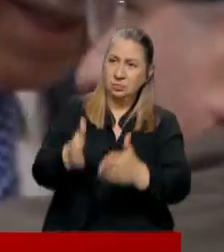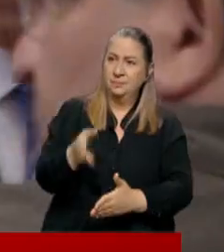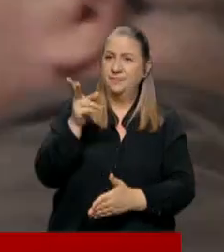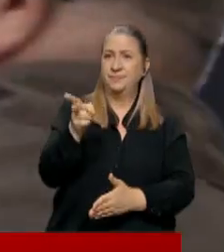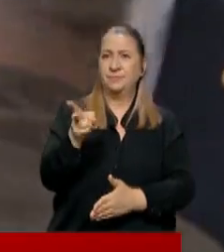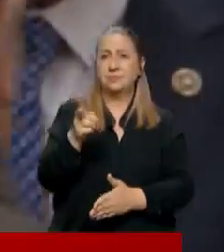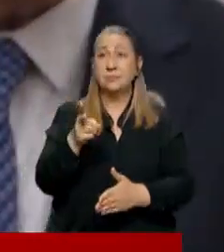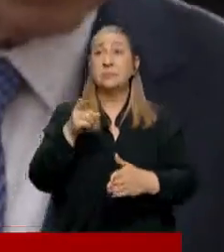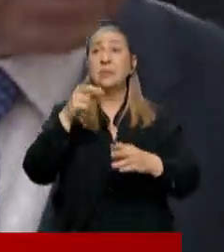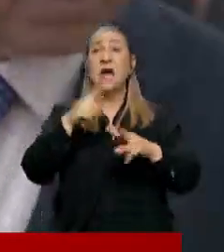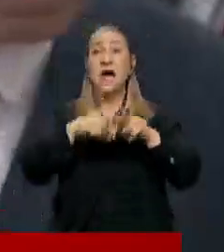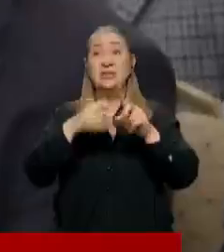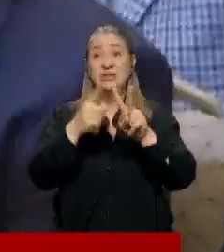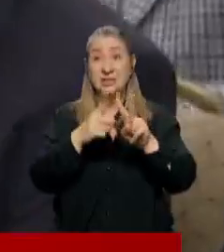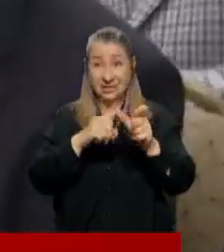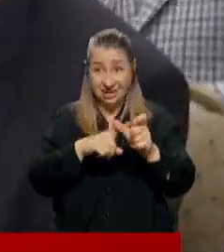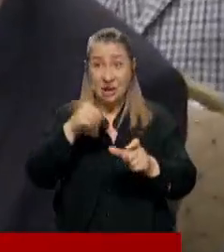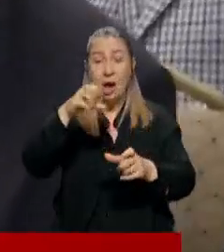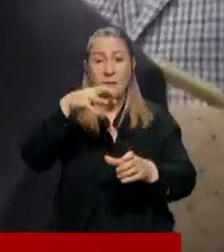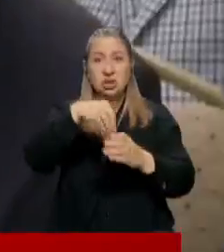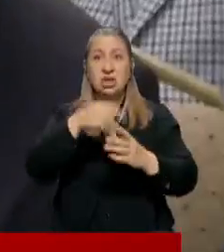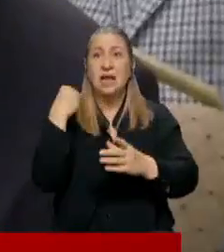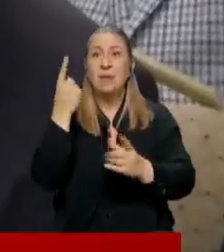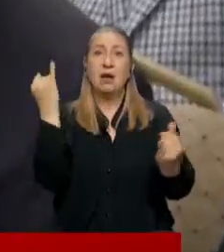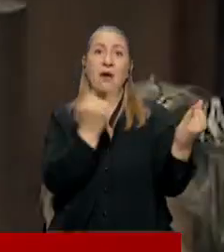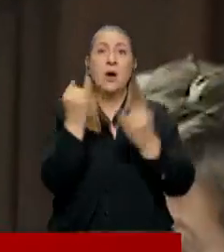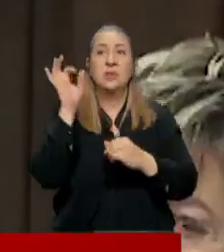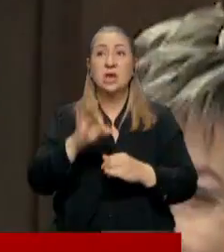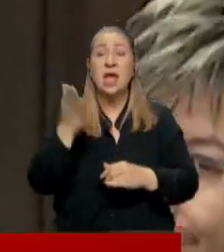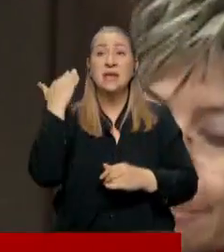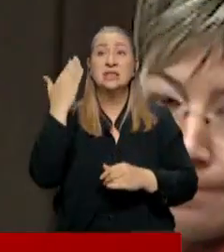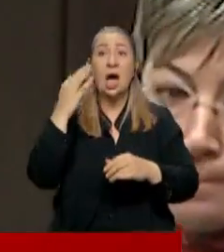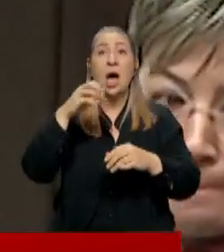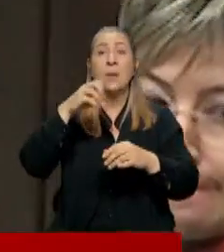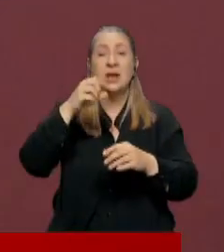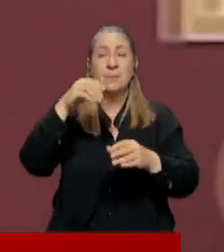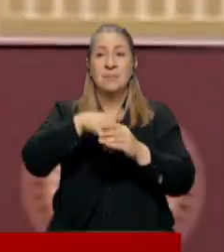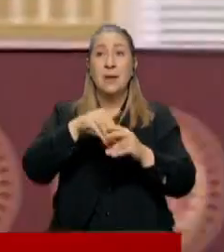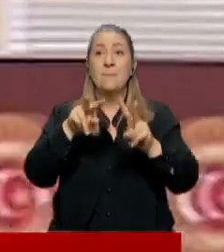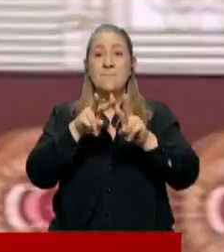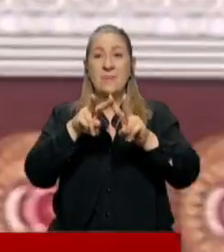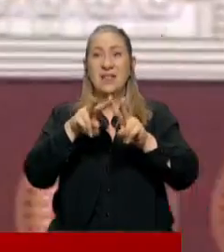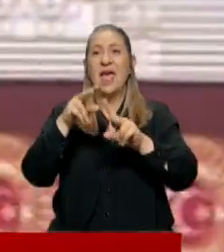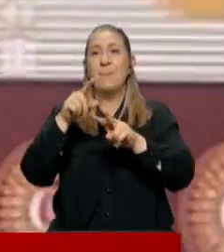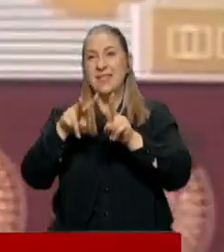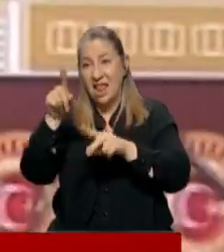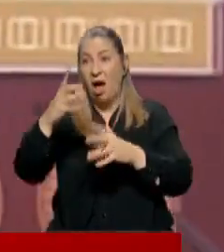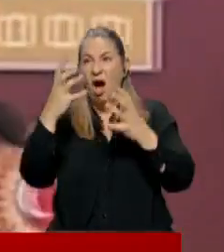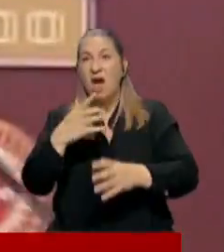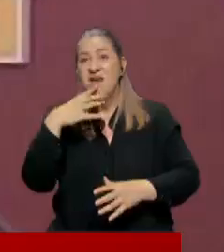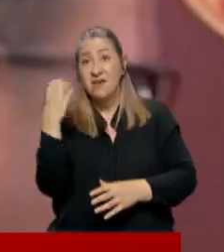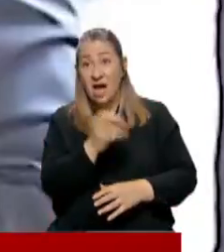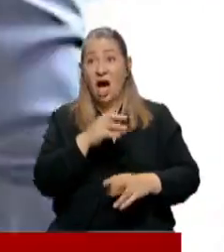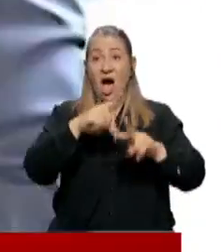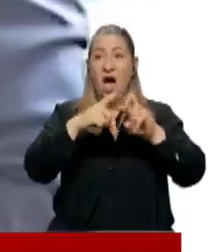vakasın. Arınç'ın kral çıplak çıkışı AK Parti içinde yeni bir kavga başlattı. Eski AK Parti milletvekili Mehmet Metiner'in ağır ifadelerine Arınç